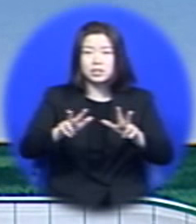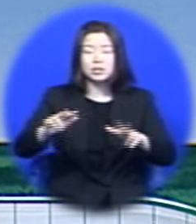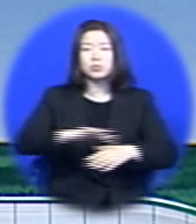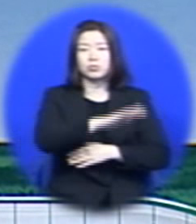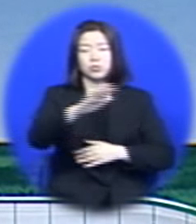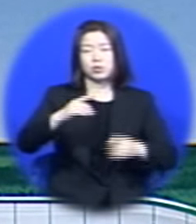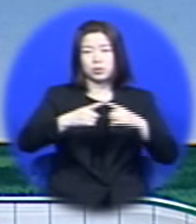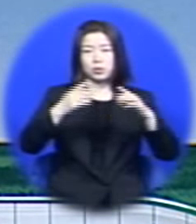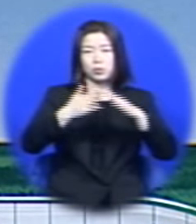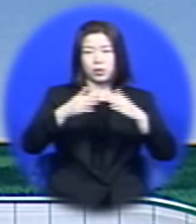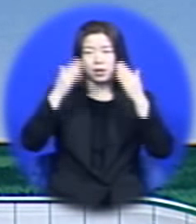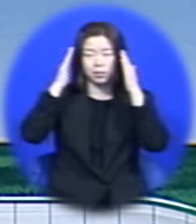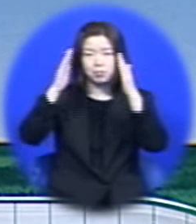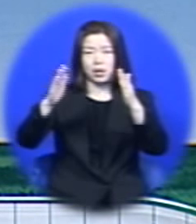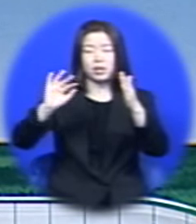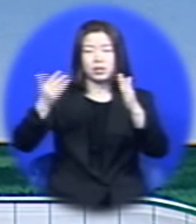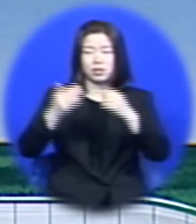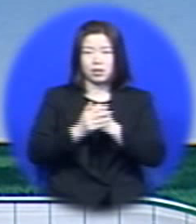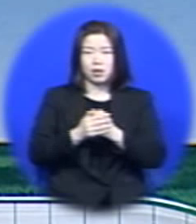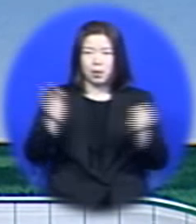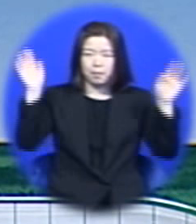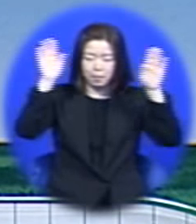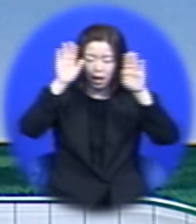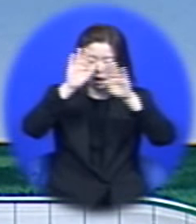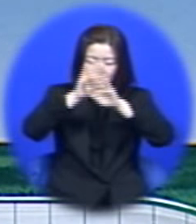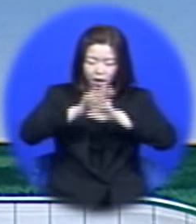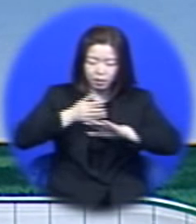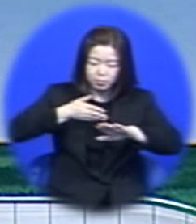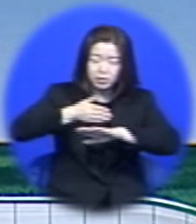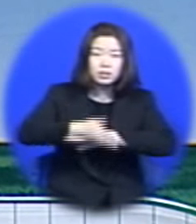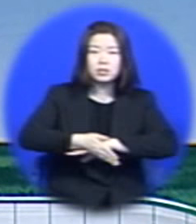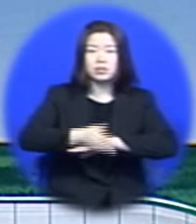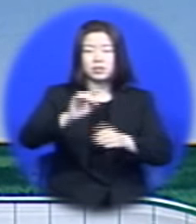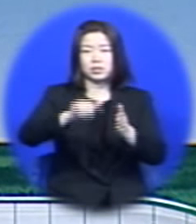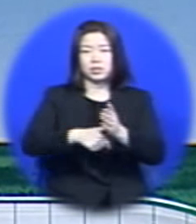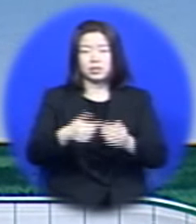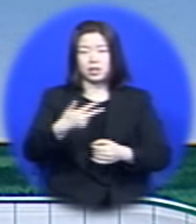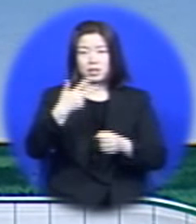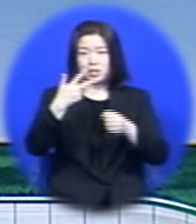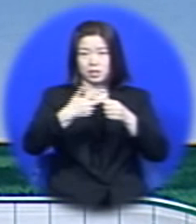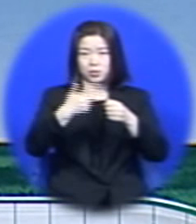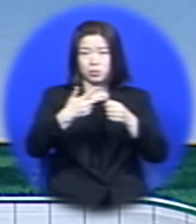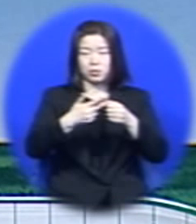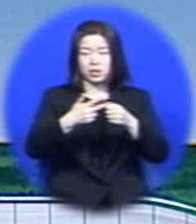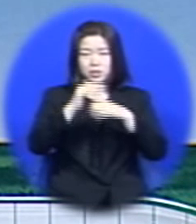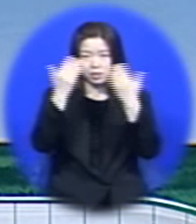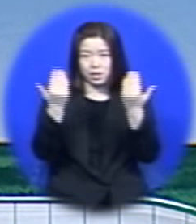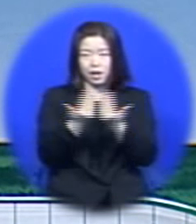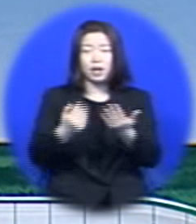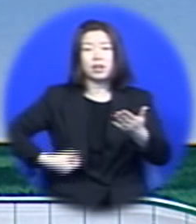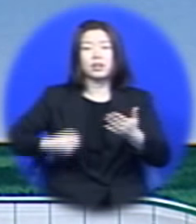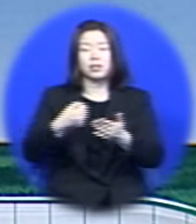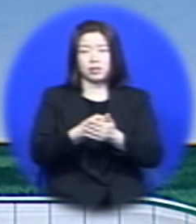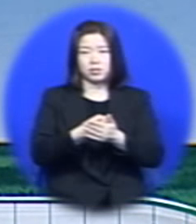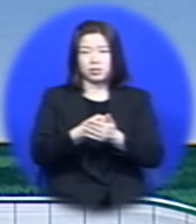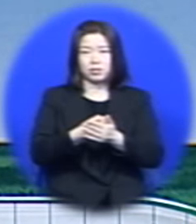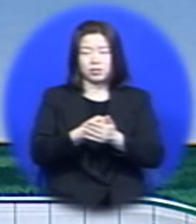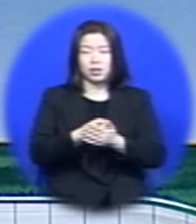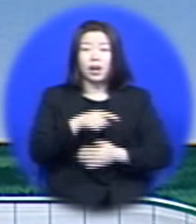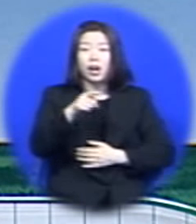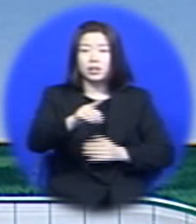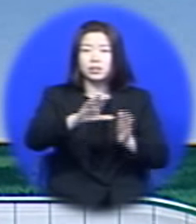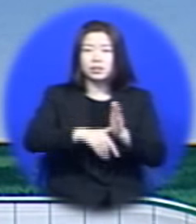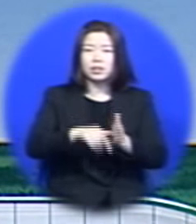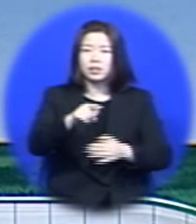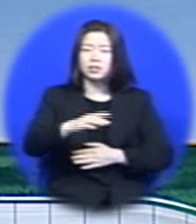그것입니다. 밤 늦은 시간에 일곱 가지를 결정했습니다. 그때 그 감격은